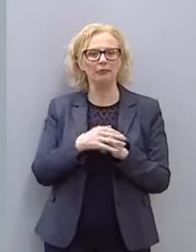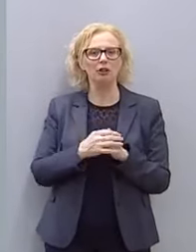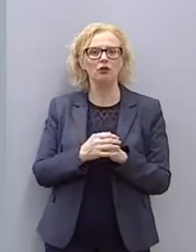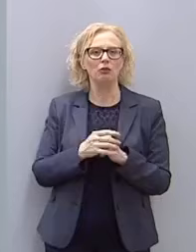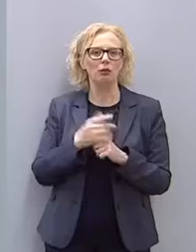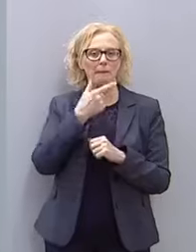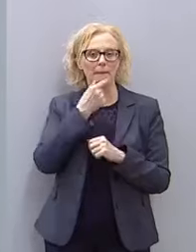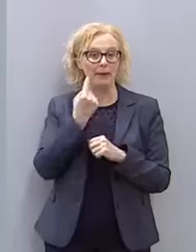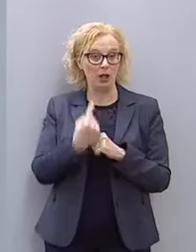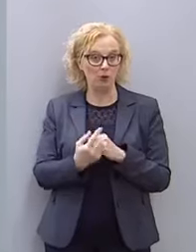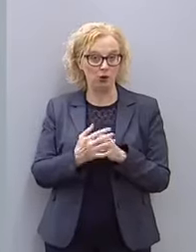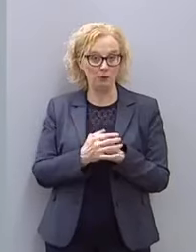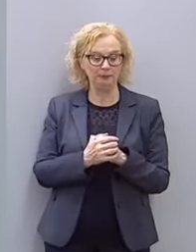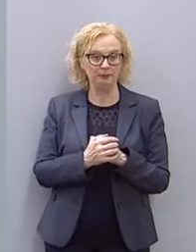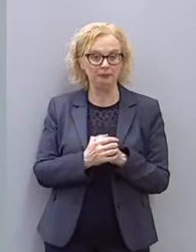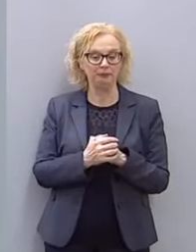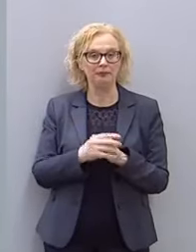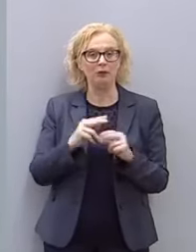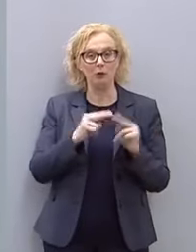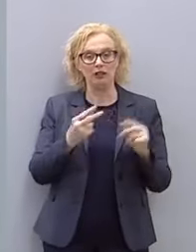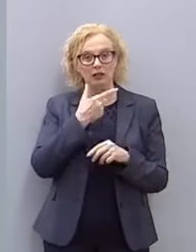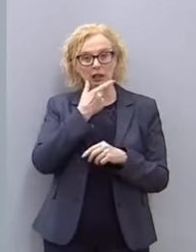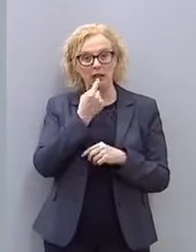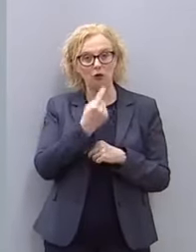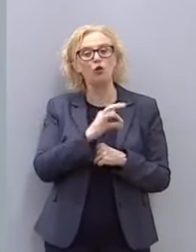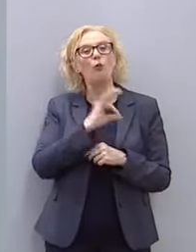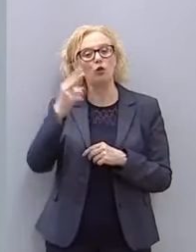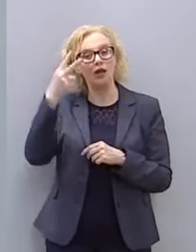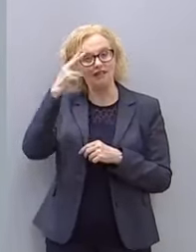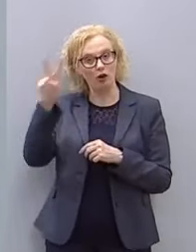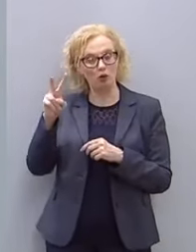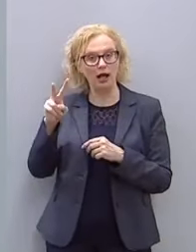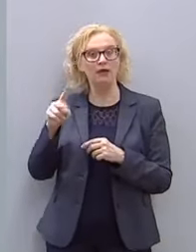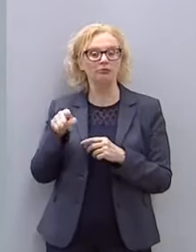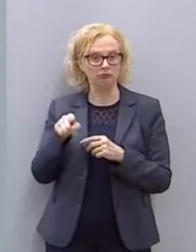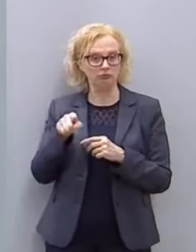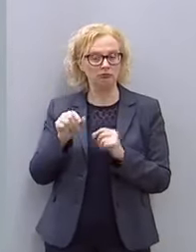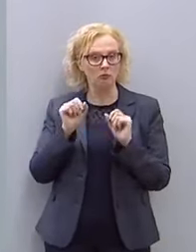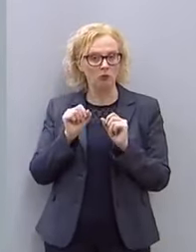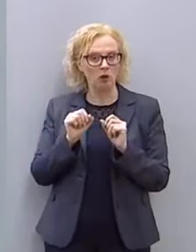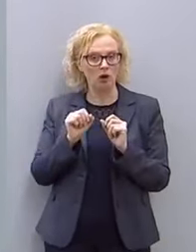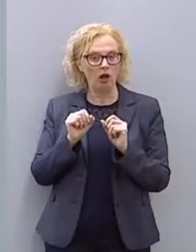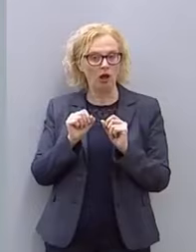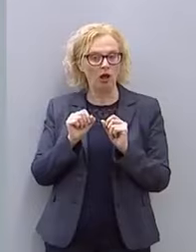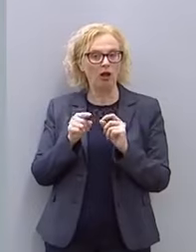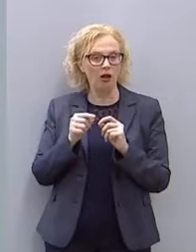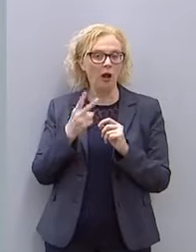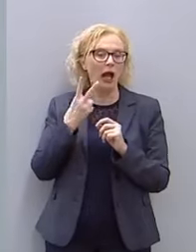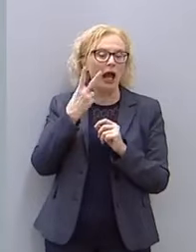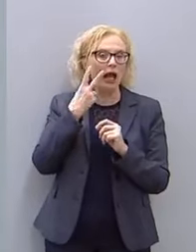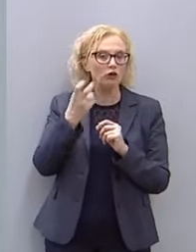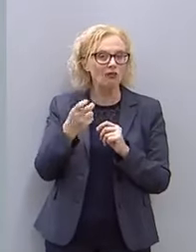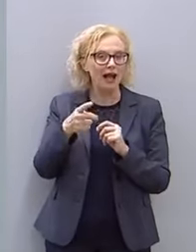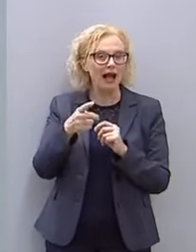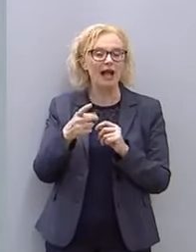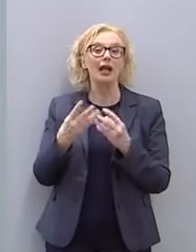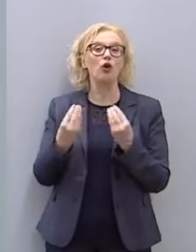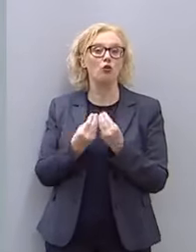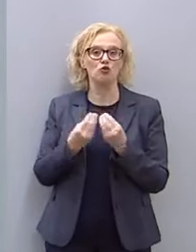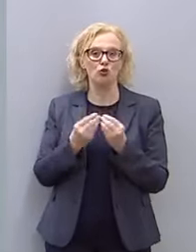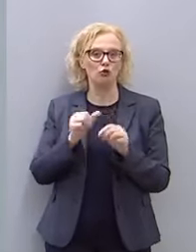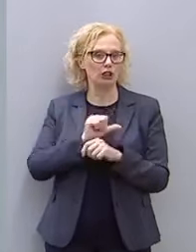belluno ok oppure a verona qui tu puoi andare a trovare i congiunti quindi solo per andare a